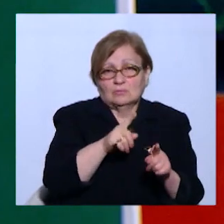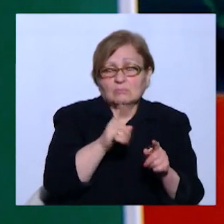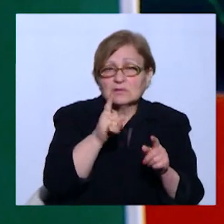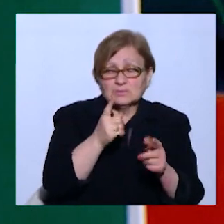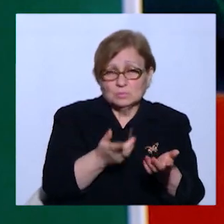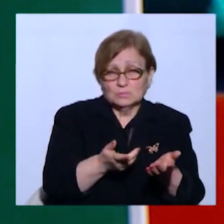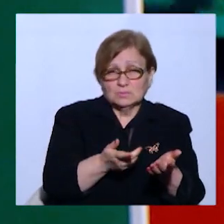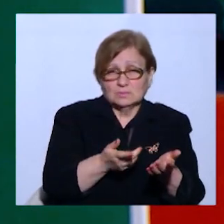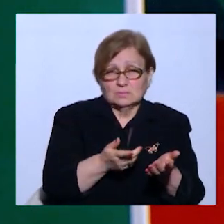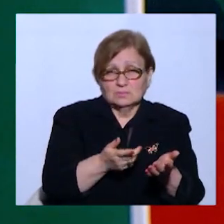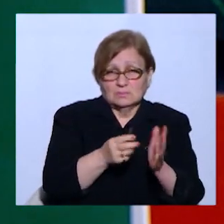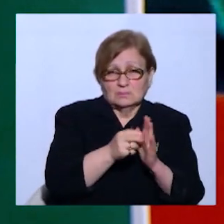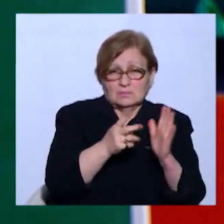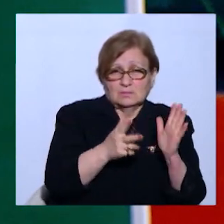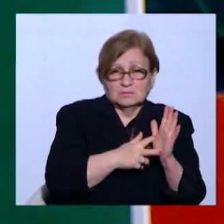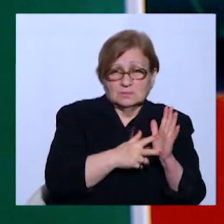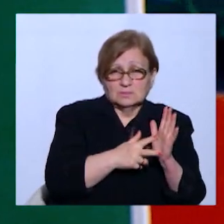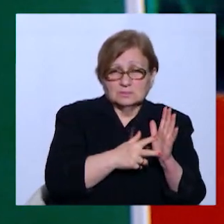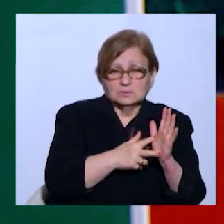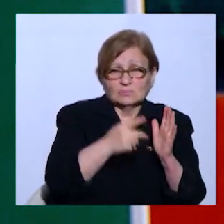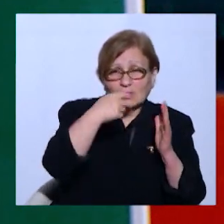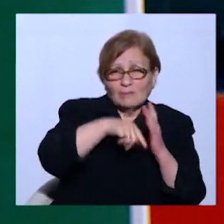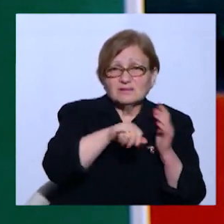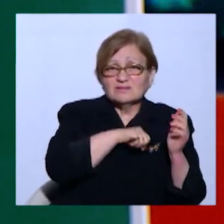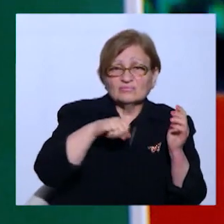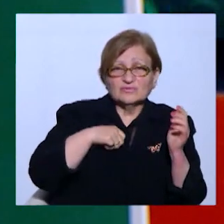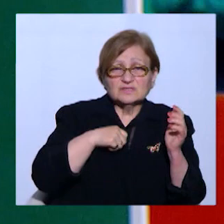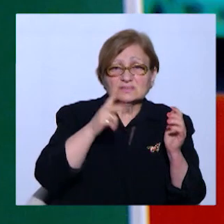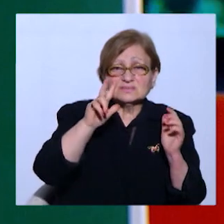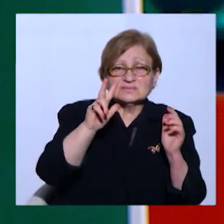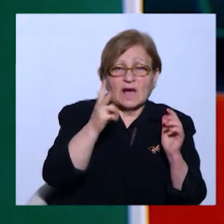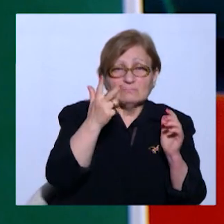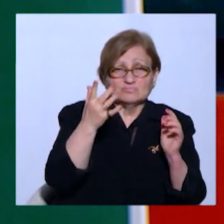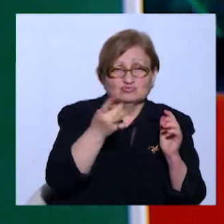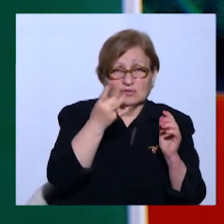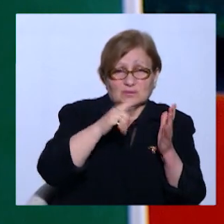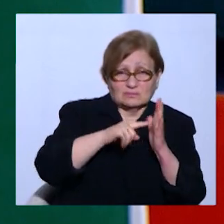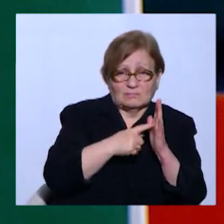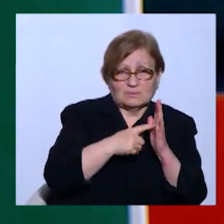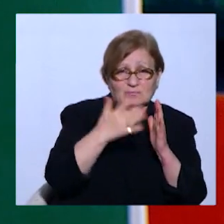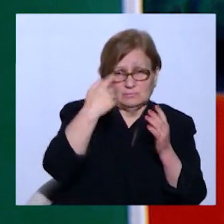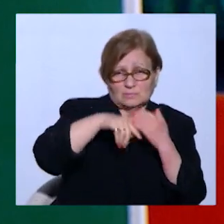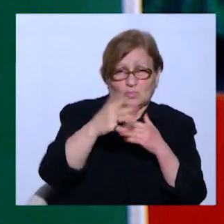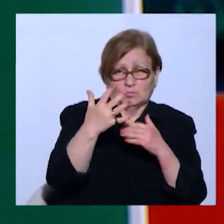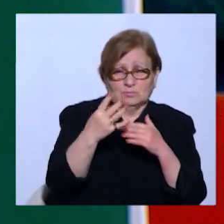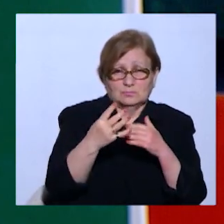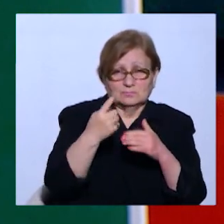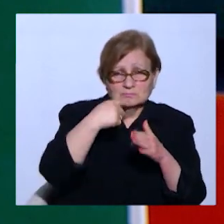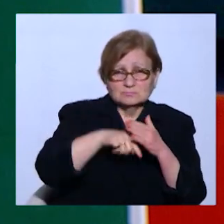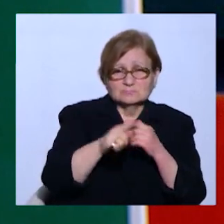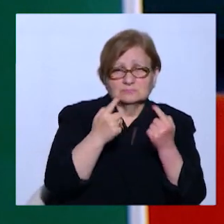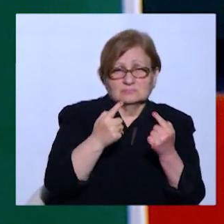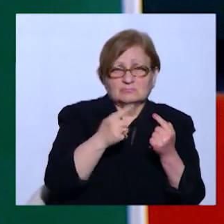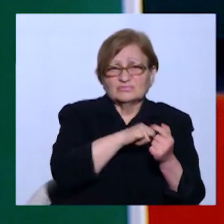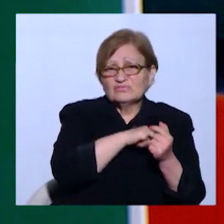რატომ? 18 არის 3 * 54. მაშ 18-ის ჯერადი 54. მაშ საერთო უდიდესი გამყოფი